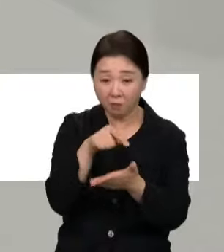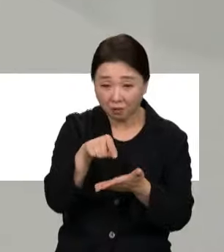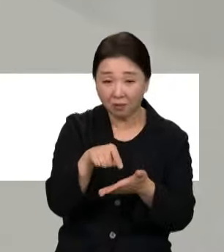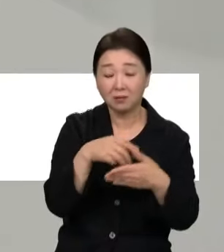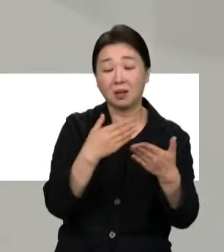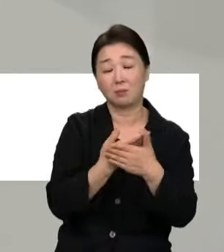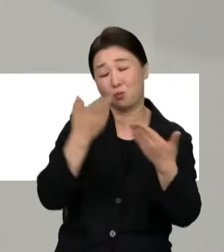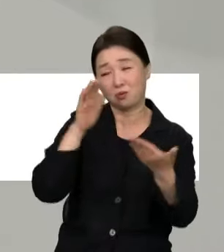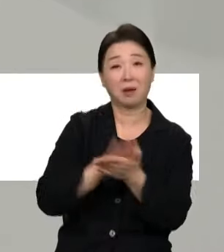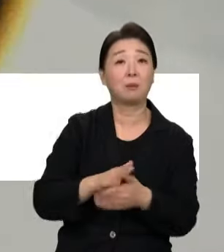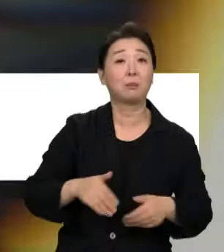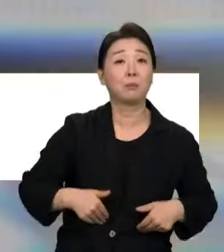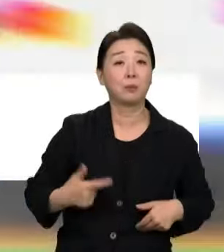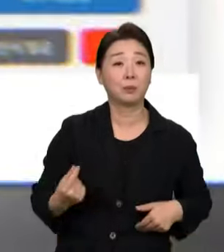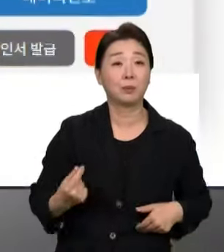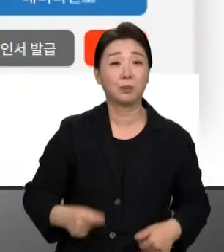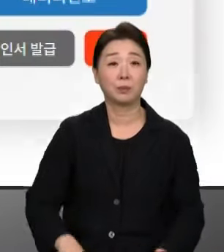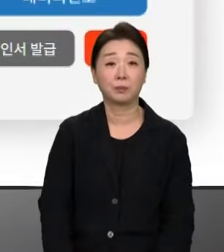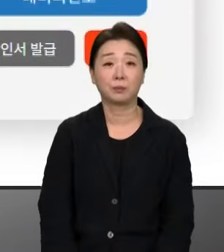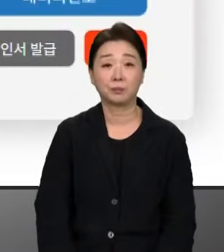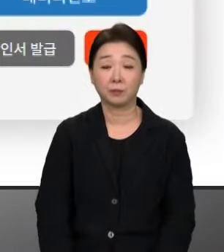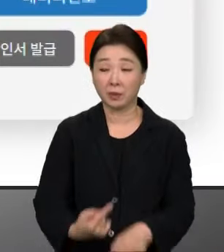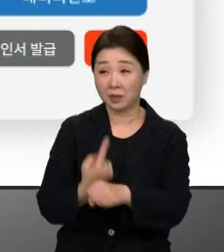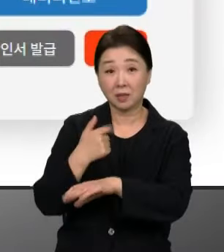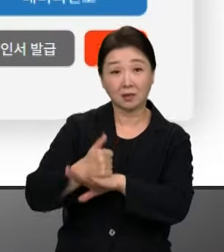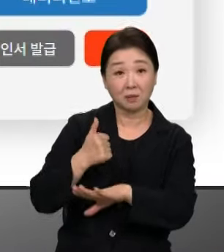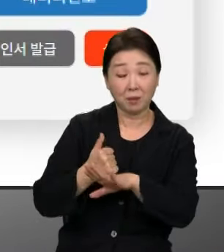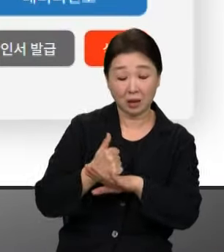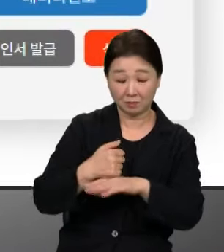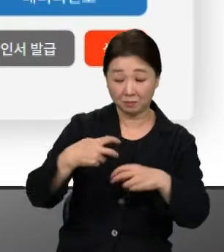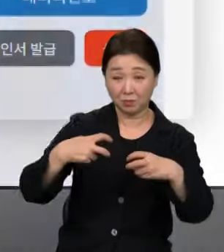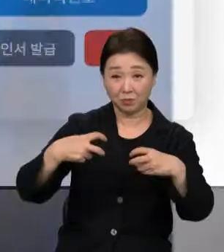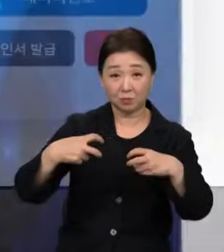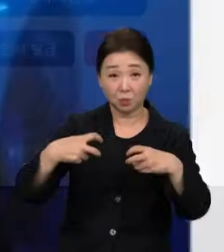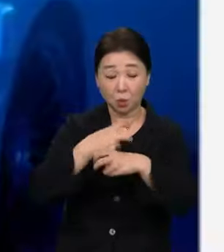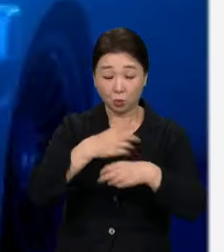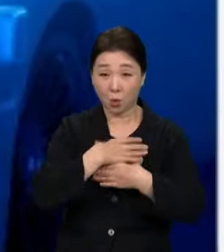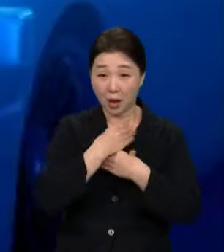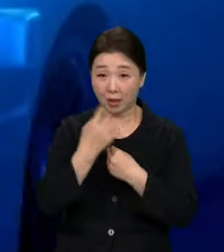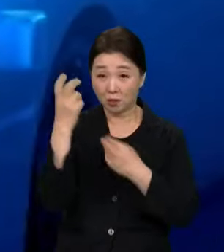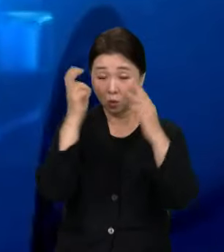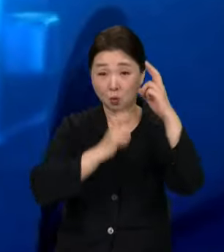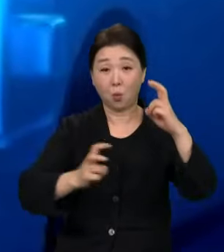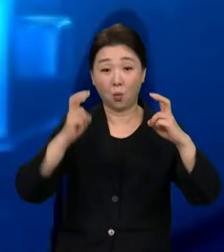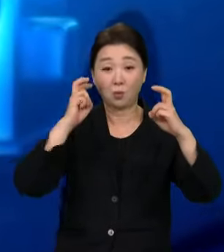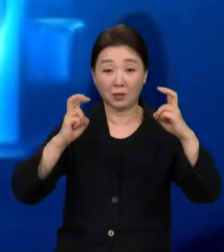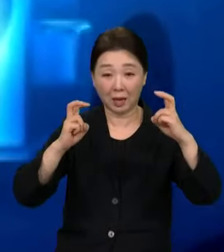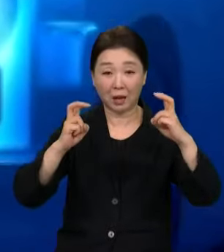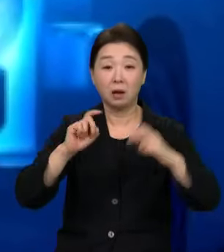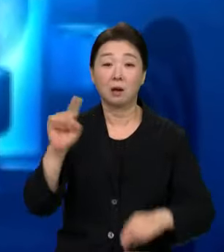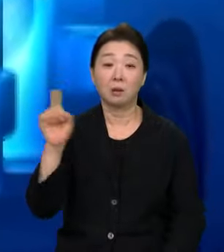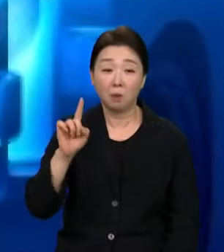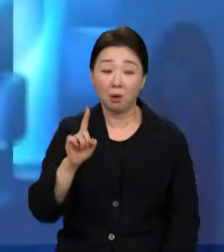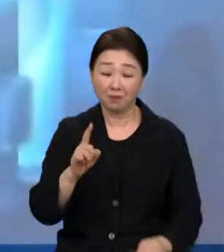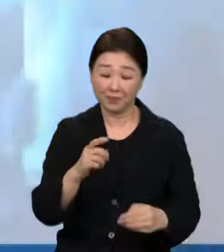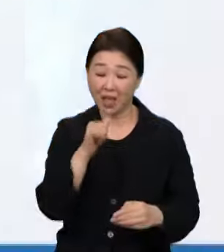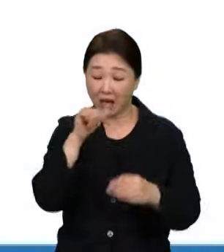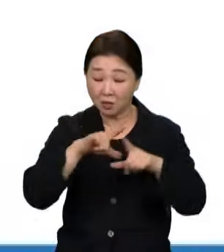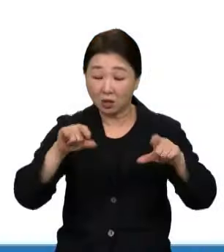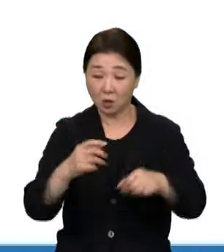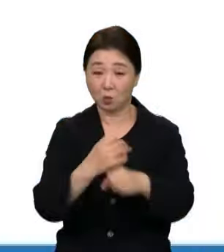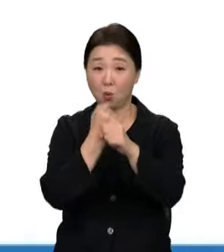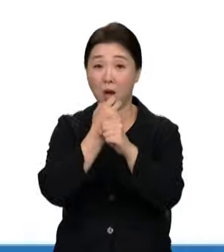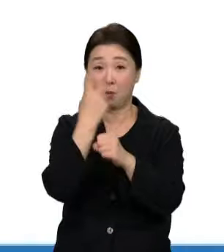좀 더 개선이 돼야 된다고 생각해요. 지난해 말 교통안전공단은 전기차 배터리 정보를 통합 관리하는 서비스를 시작했습니다.